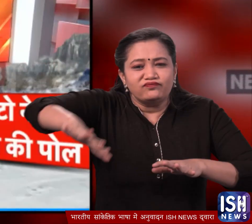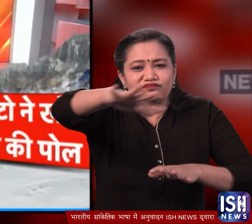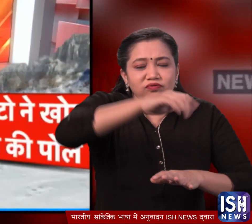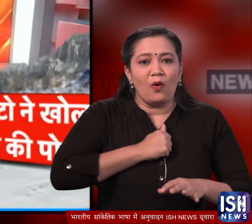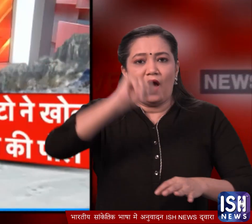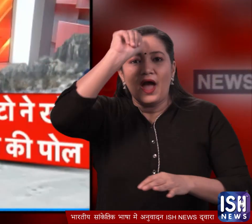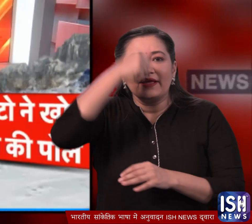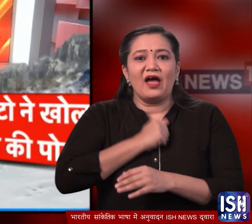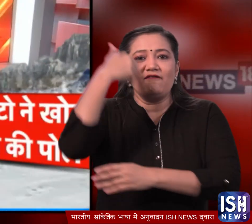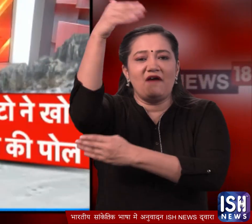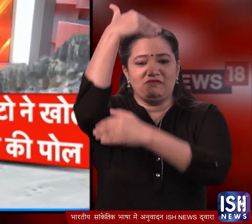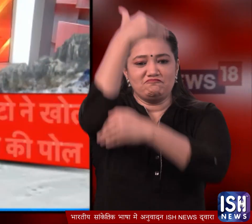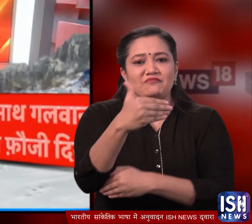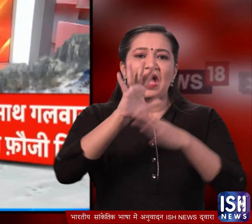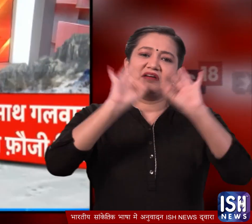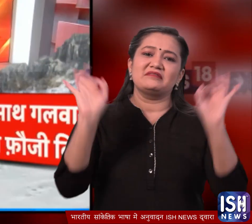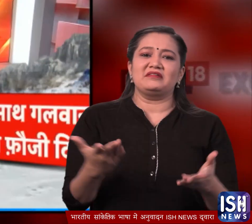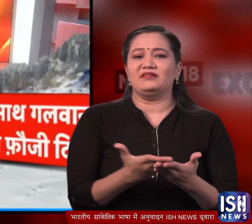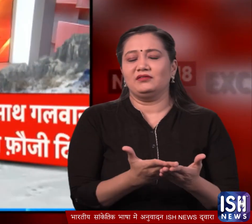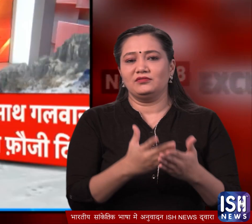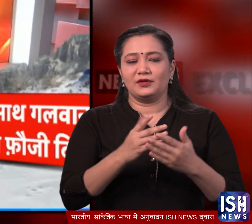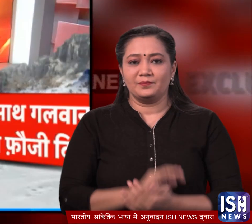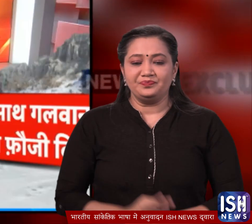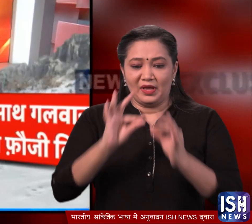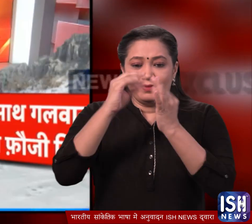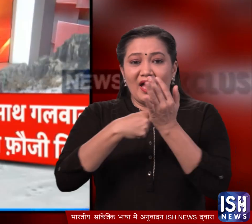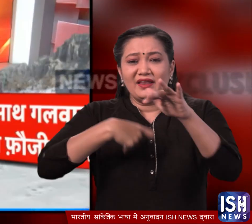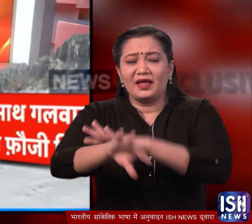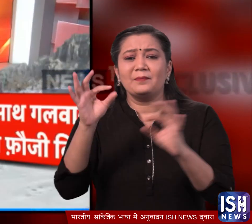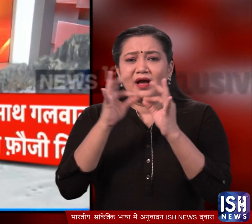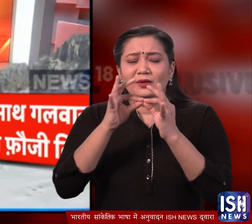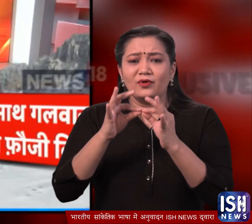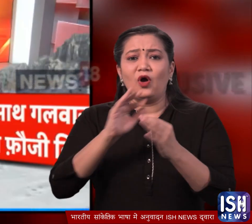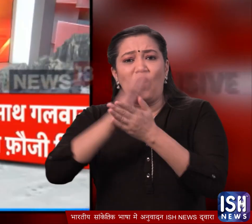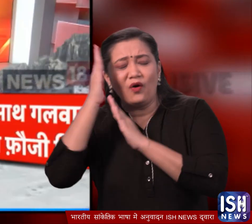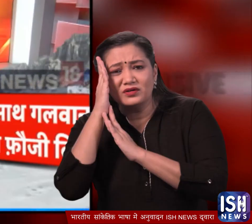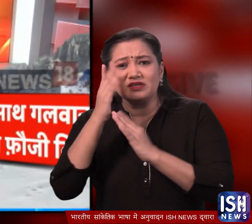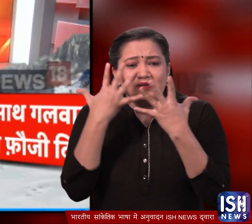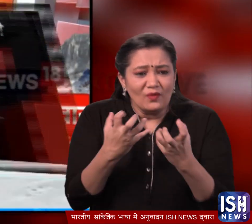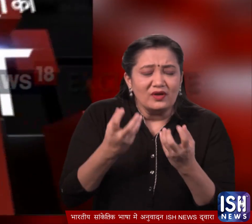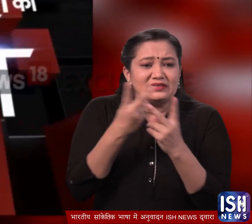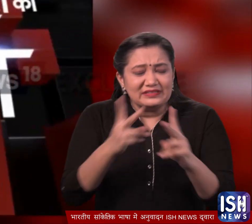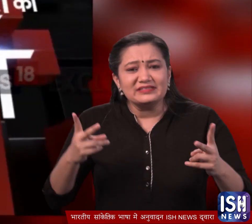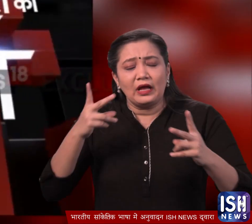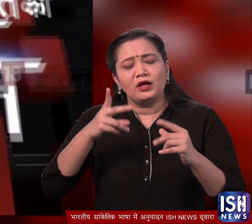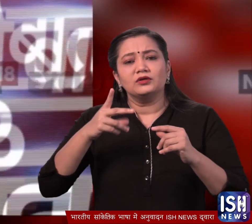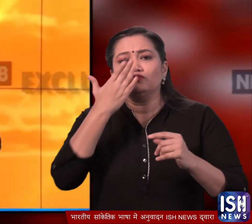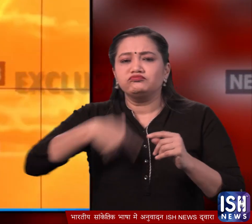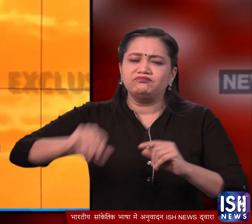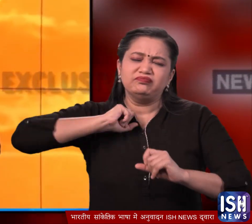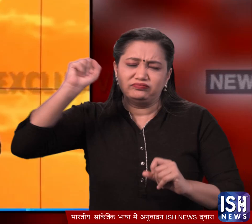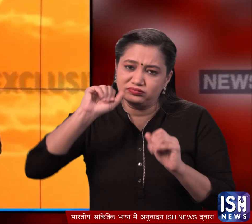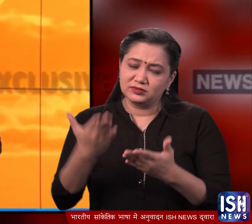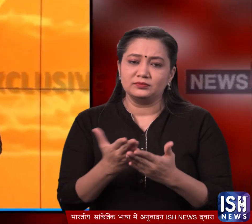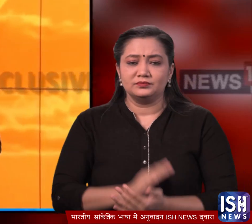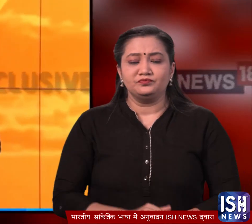का पानी हो गया। तस्वीर में भारत के सैनिक गलवान घाटी में बिछी बर्फ की चादर पर तिरंगे झंडे के साथ खड़े दिखे।